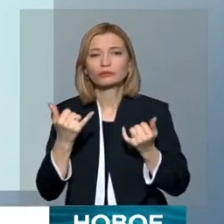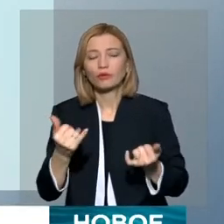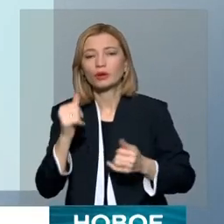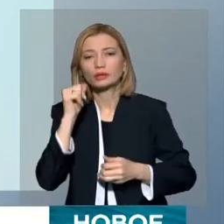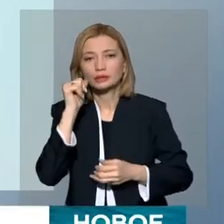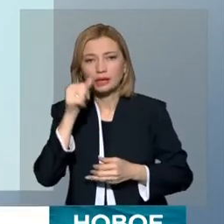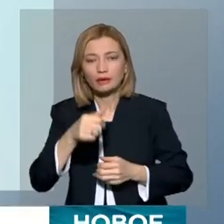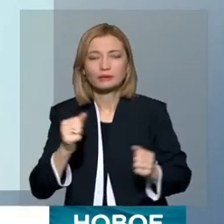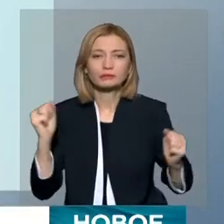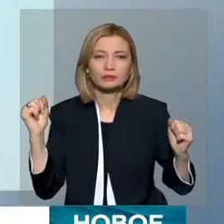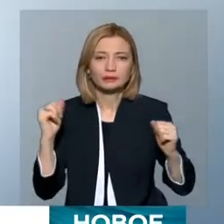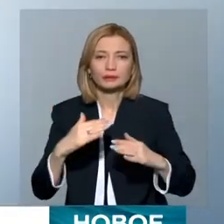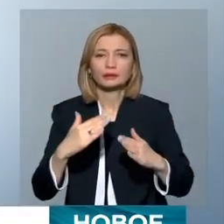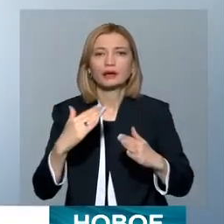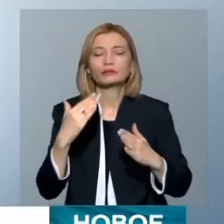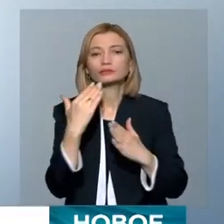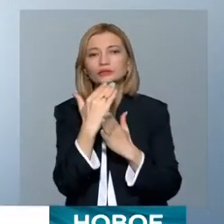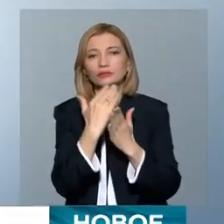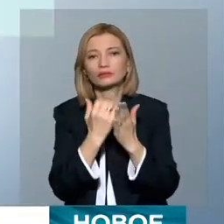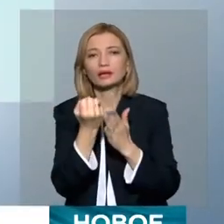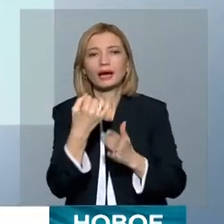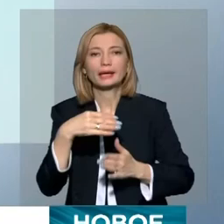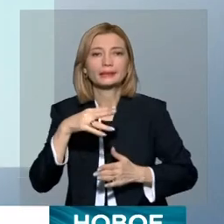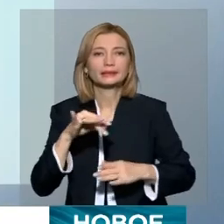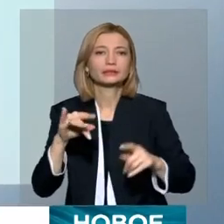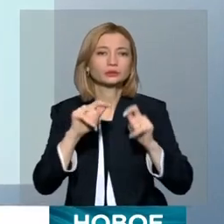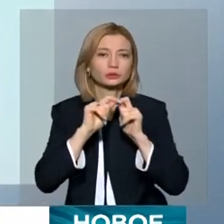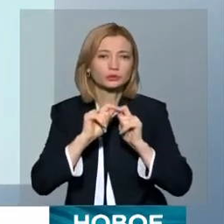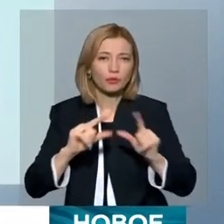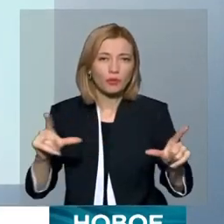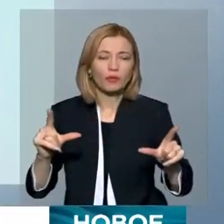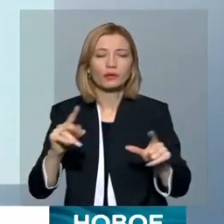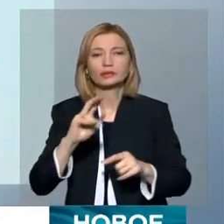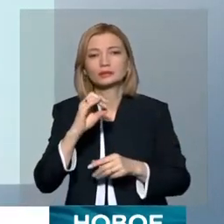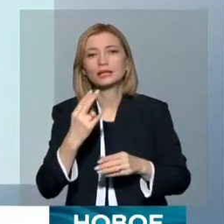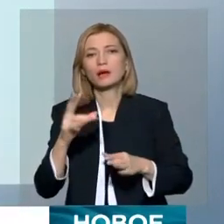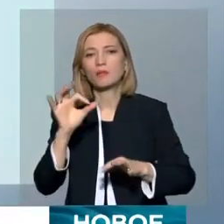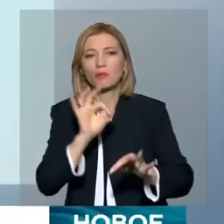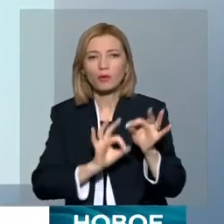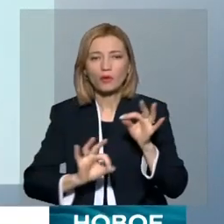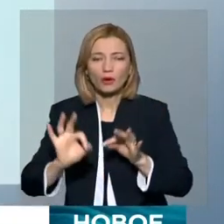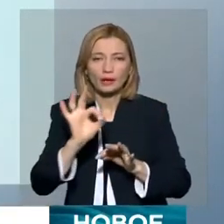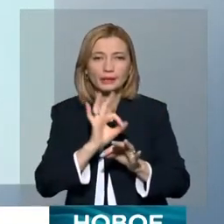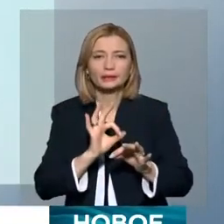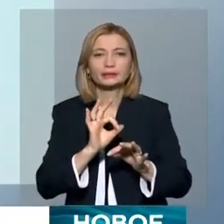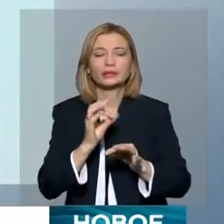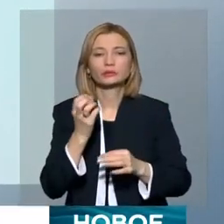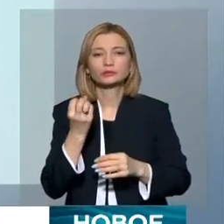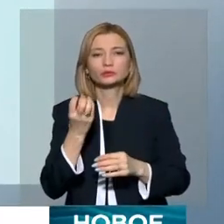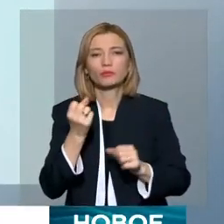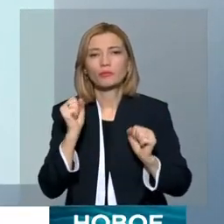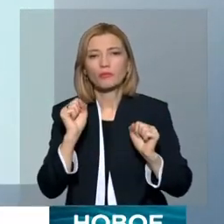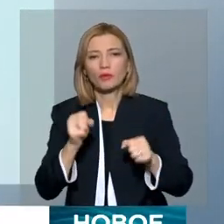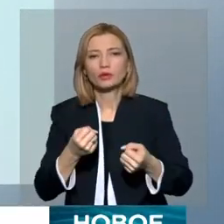завтра организованы выставки IT-школ, национальных проектов по цифровизации, а